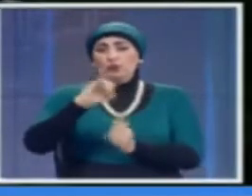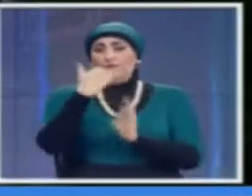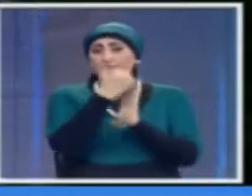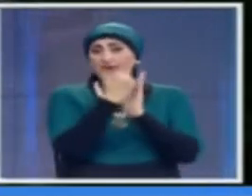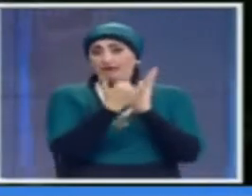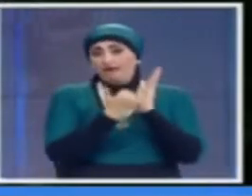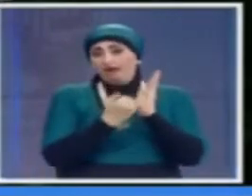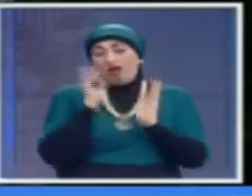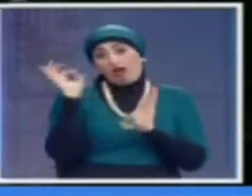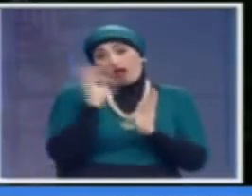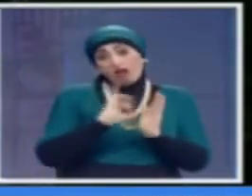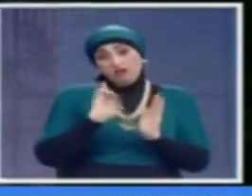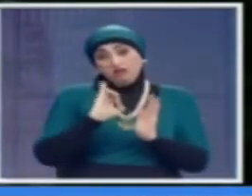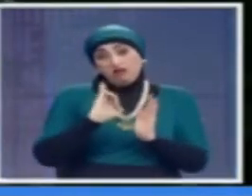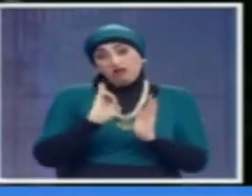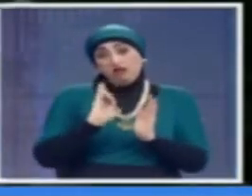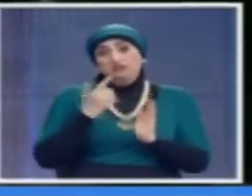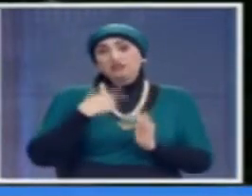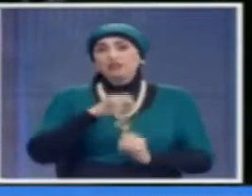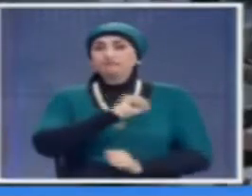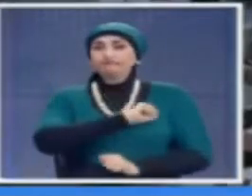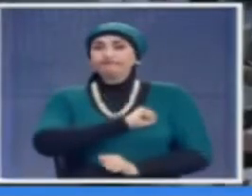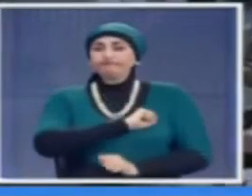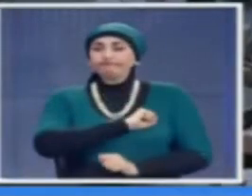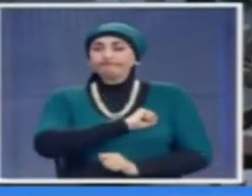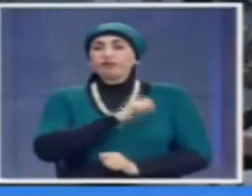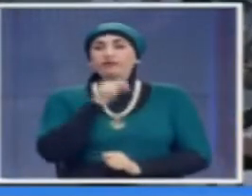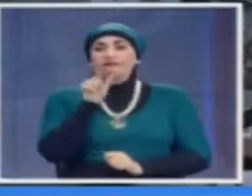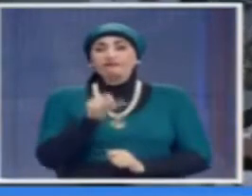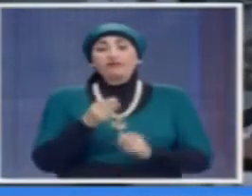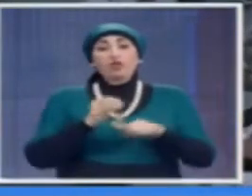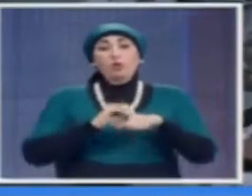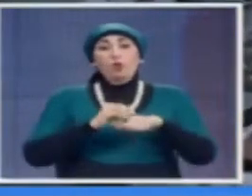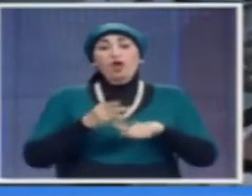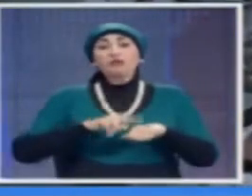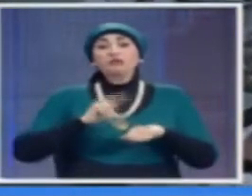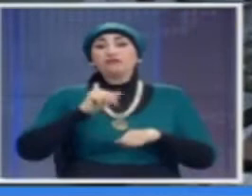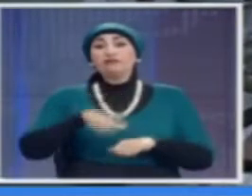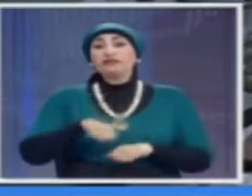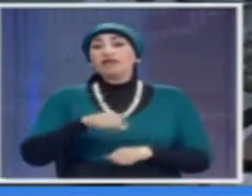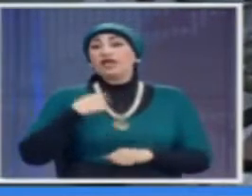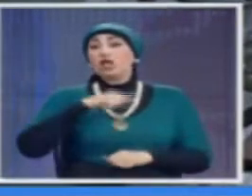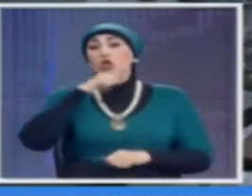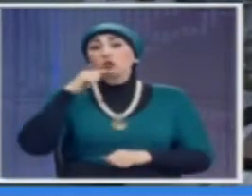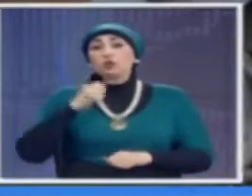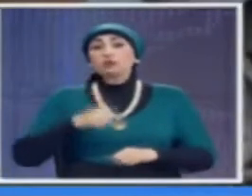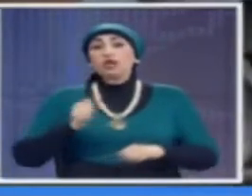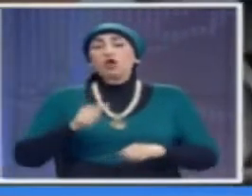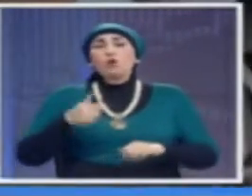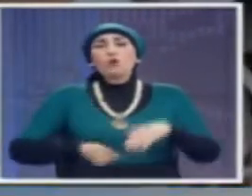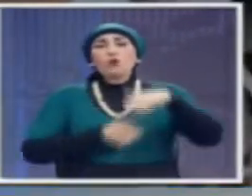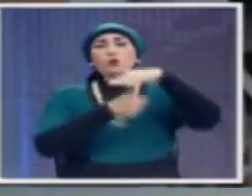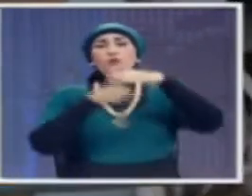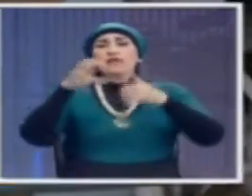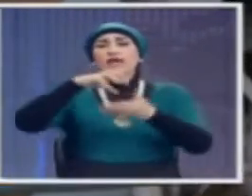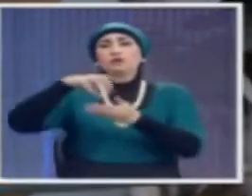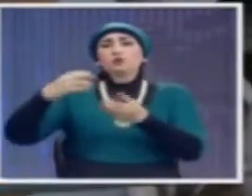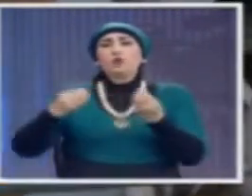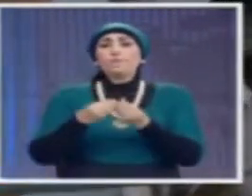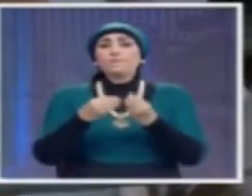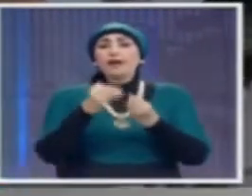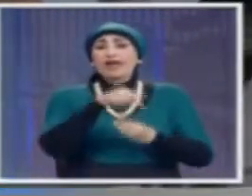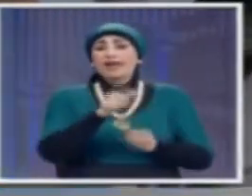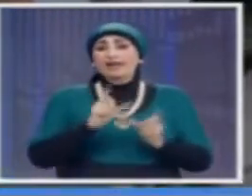النار سيكون من الضروري اتخاذ إجراءات لحل القضايا الإنسانية. وأضاف أن لروسيا ورؤساء الدول المشاركة في